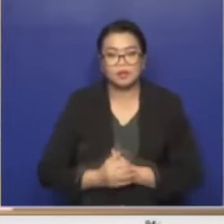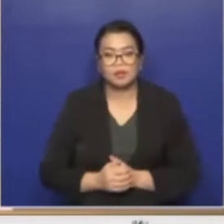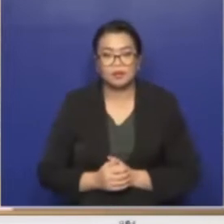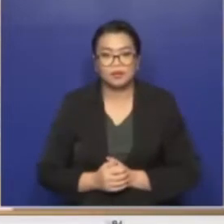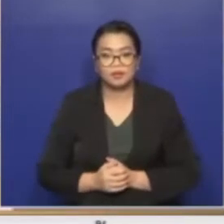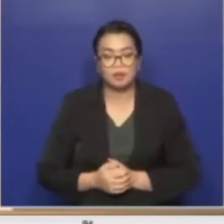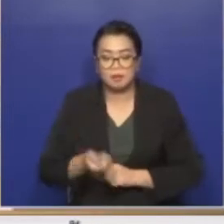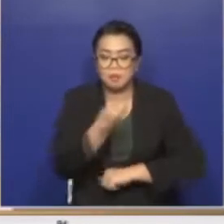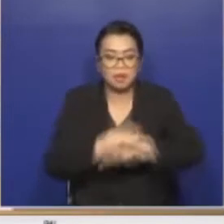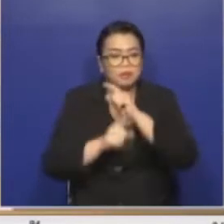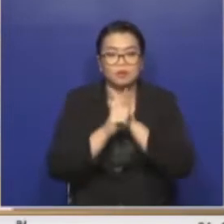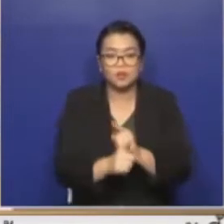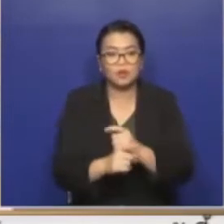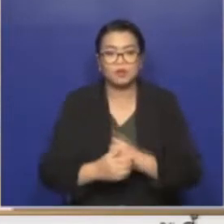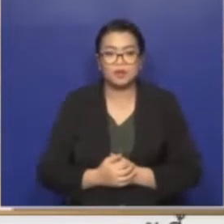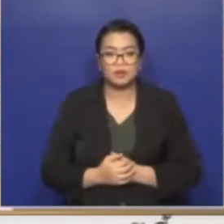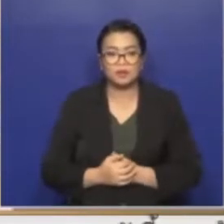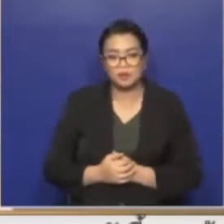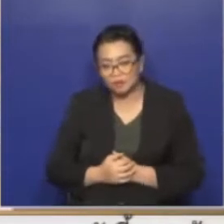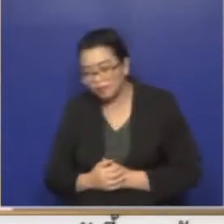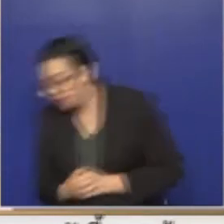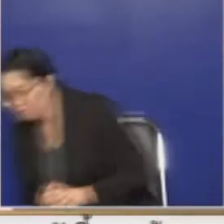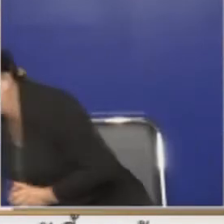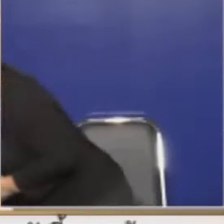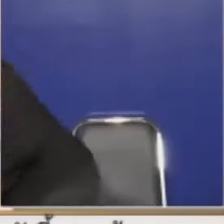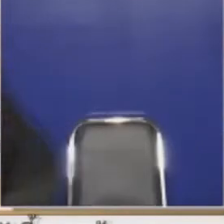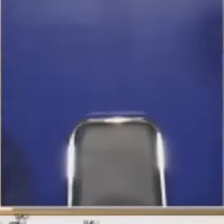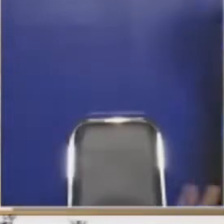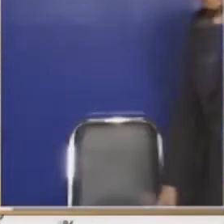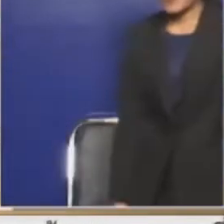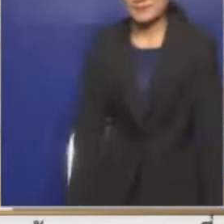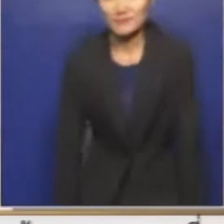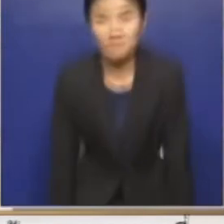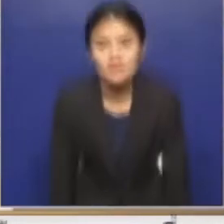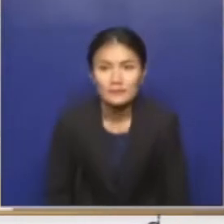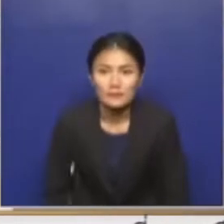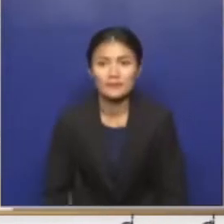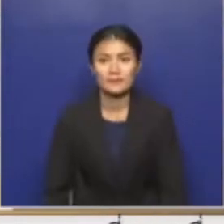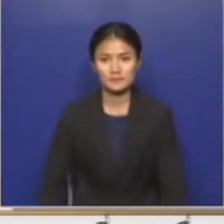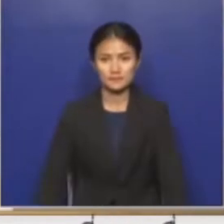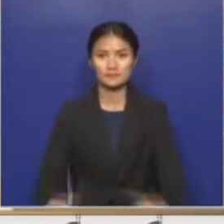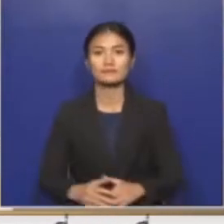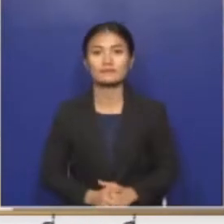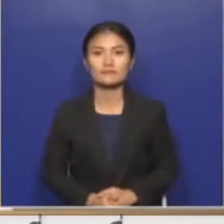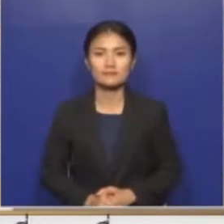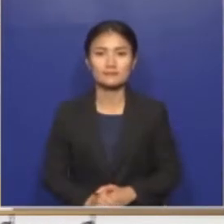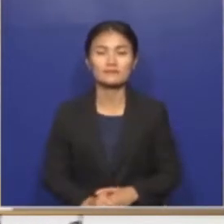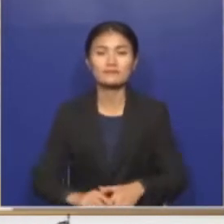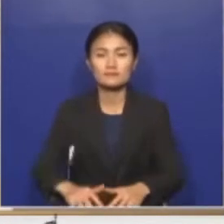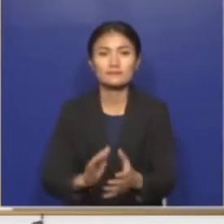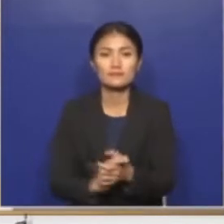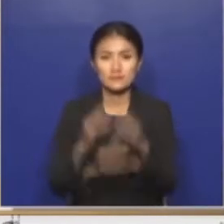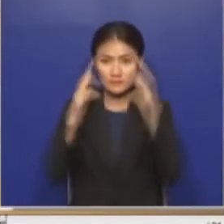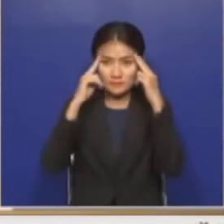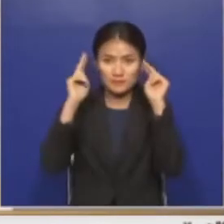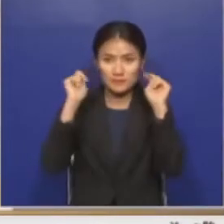ตามนโยบายสำคัญของรัฐบาลที่ท่านนายกแถลงต่อสภานี้ไว้ในเรื่องของการปราบปรามการ